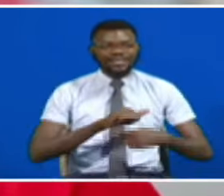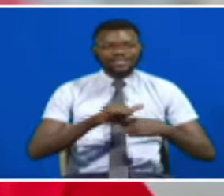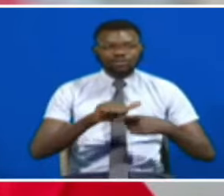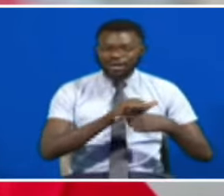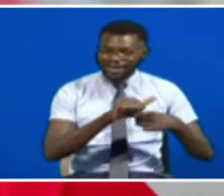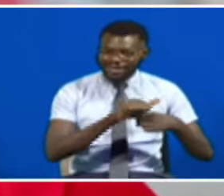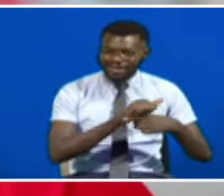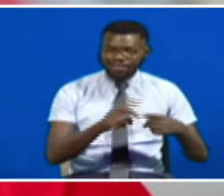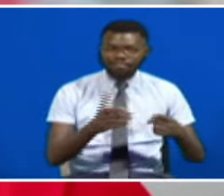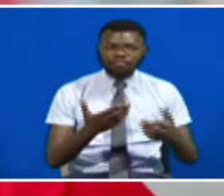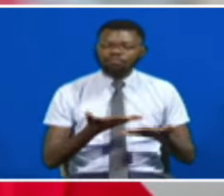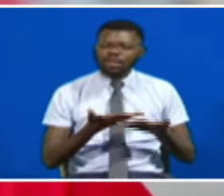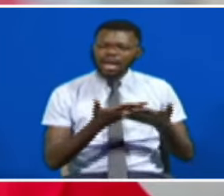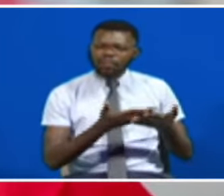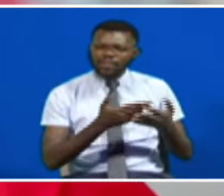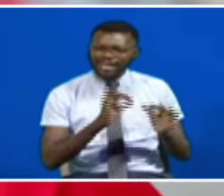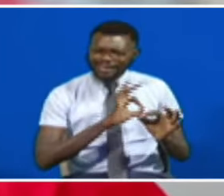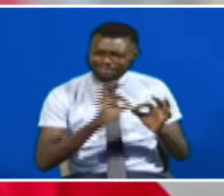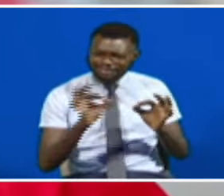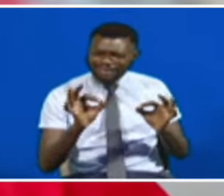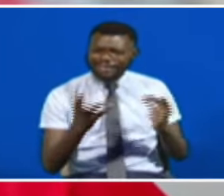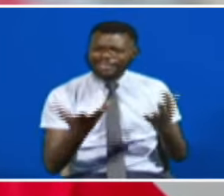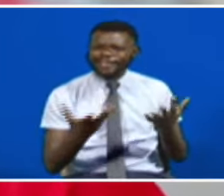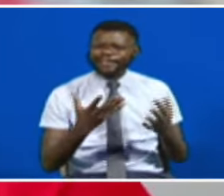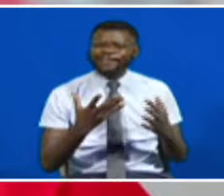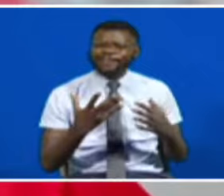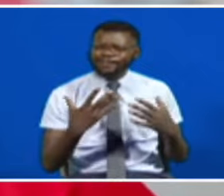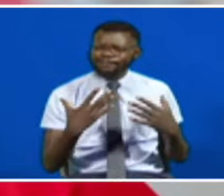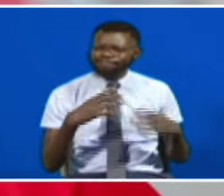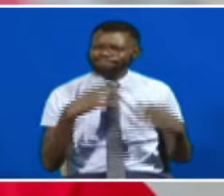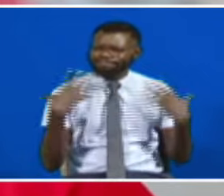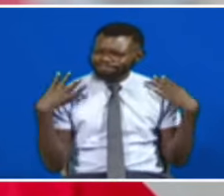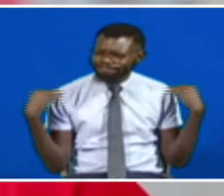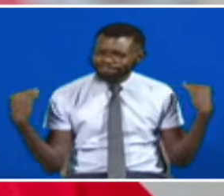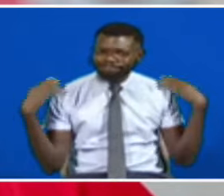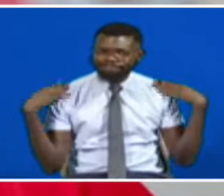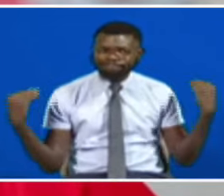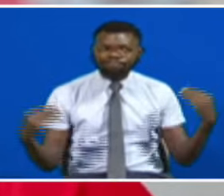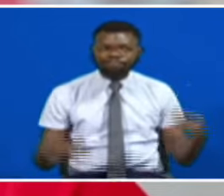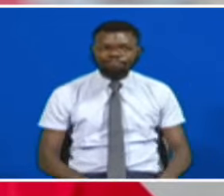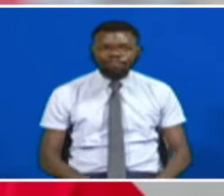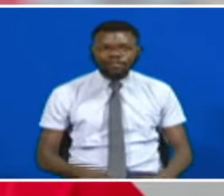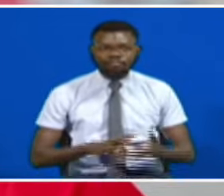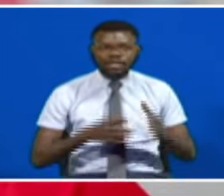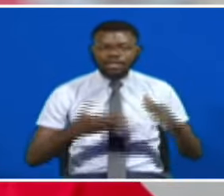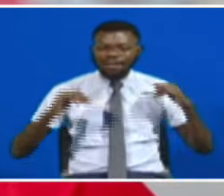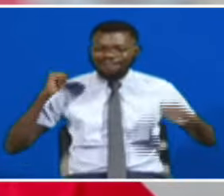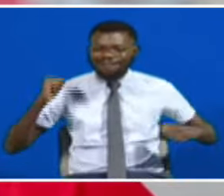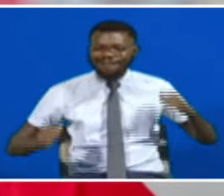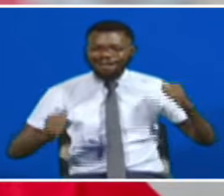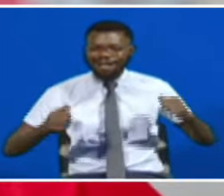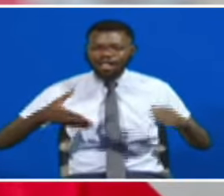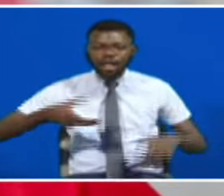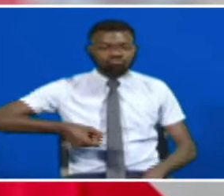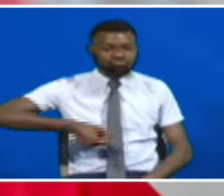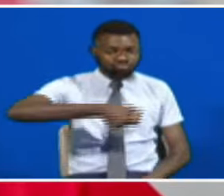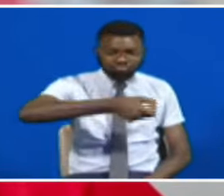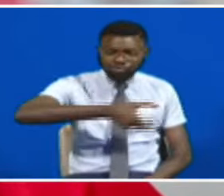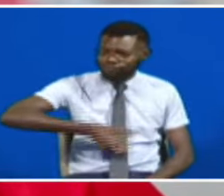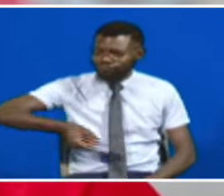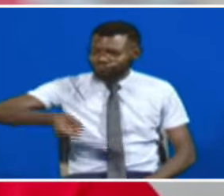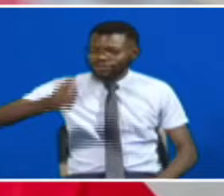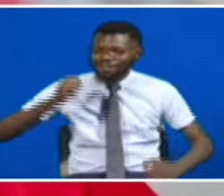speed endurance, kuna kuanga na speed. Na kwa hizi relays nataka watu wenye kuna experience.